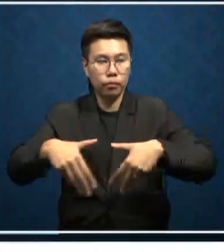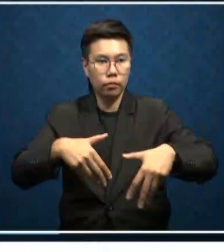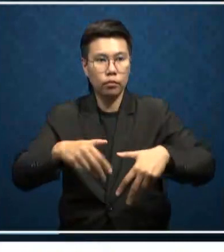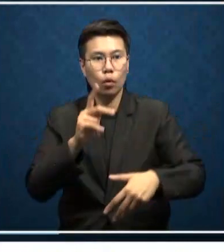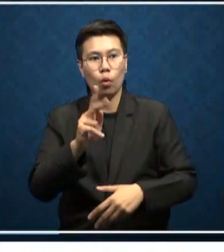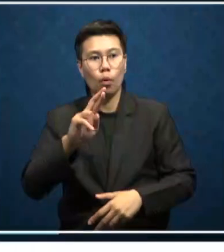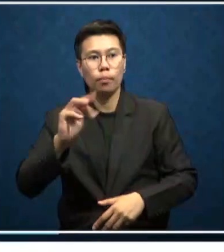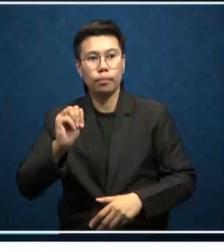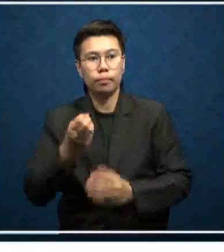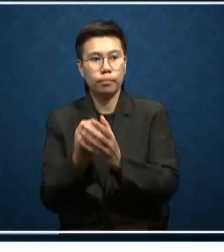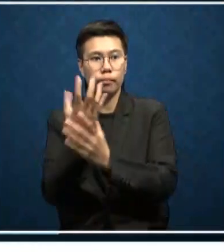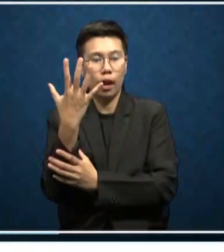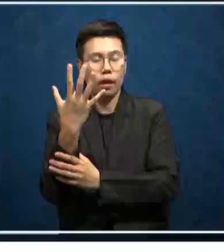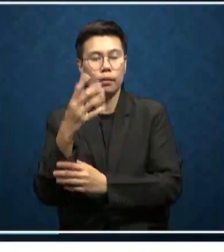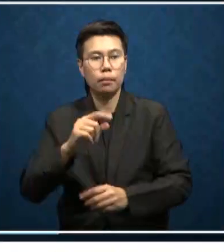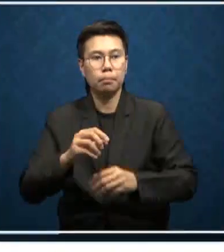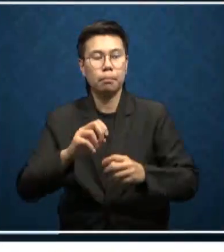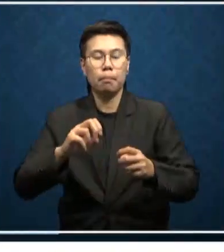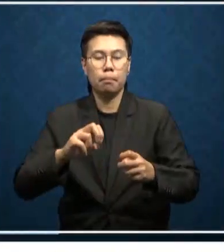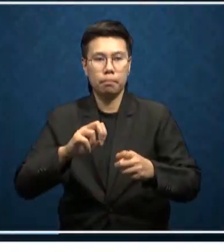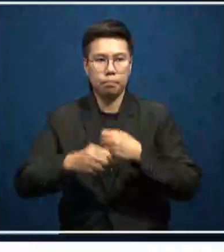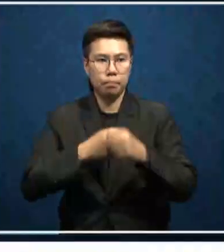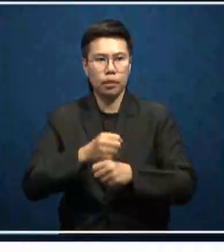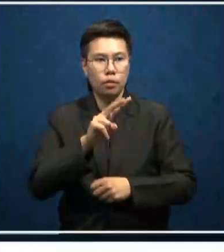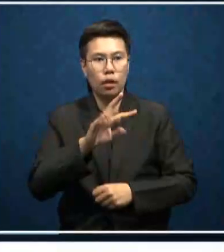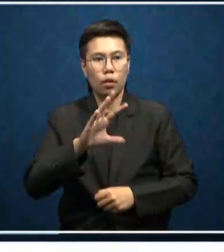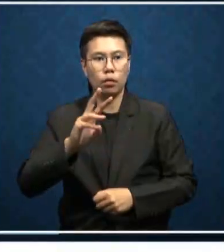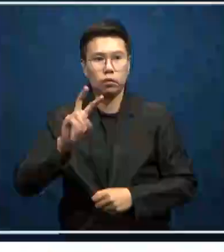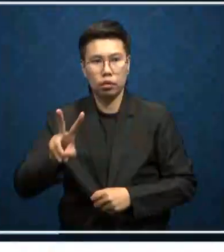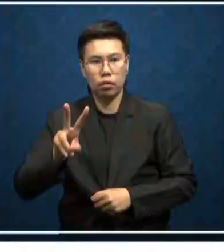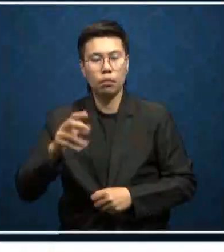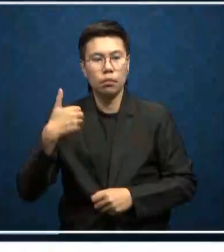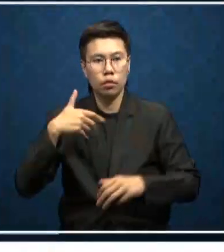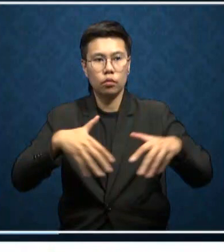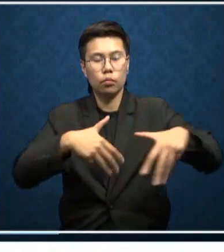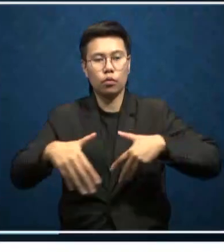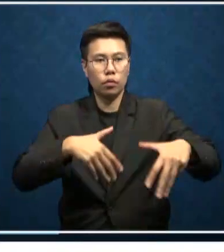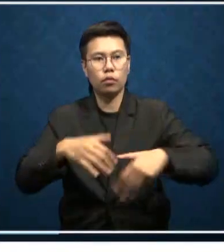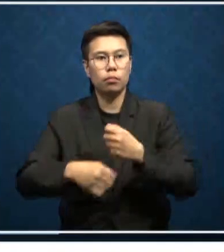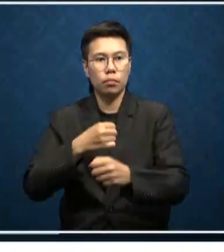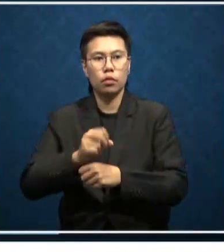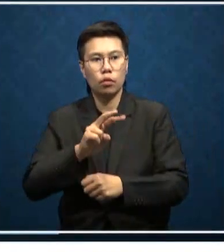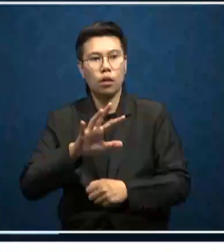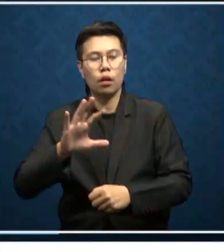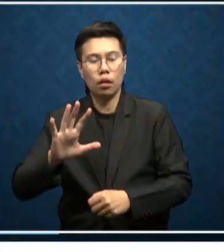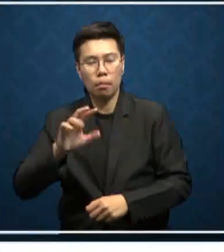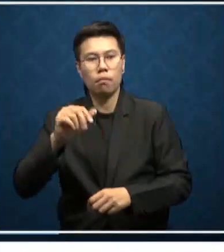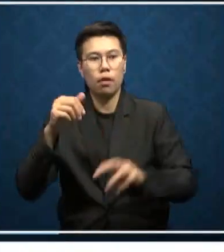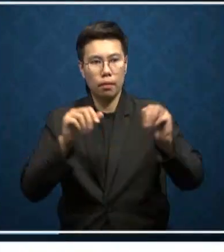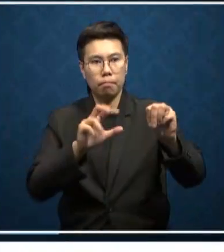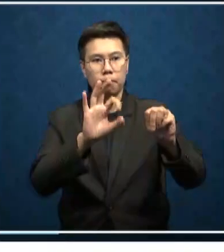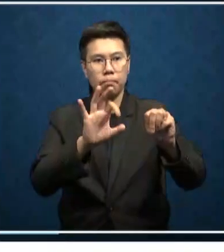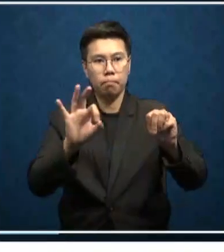แต่ปี 2562แล้วก็เป็นพรบป่าชุมชนปี 62เอ่อมาตรา 99มีเลข